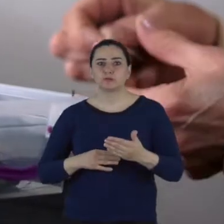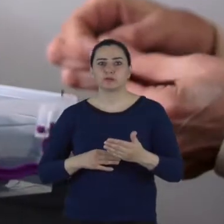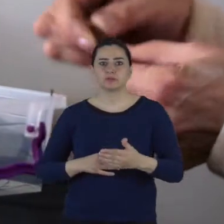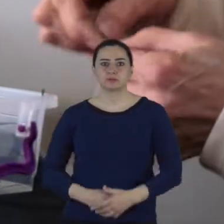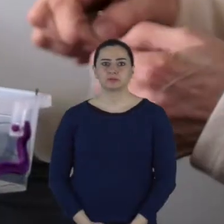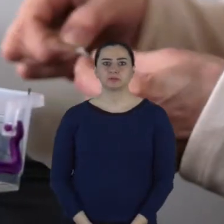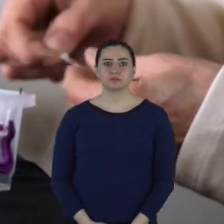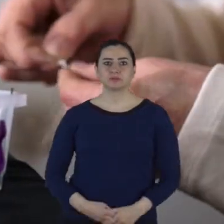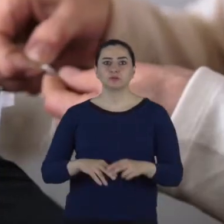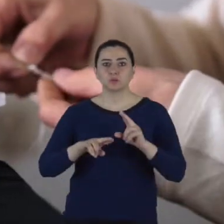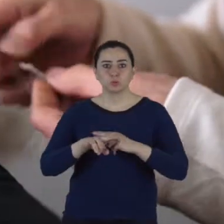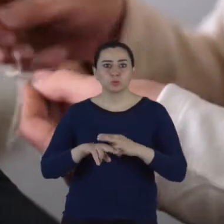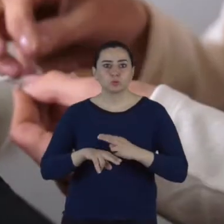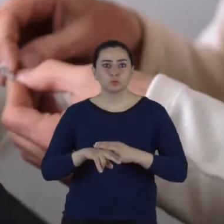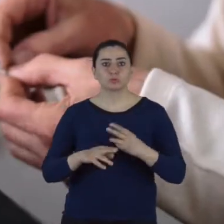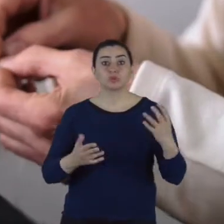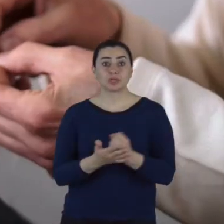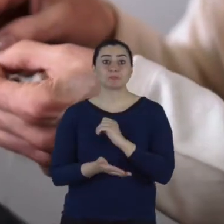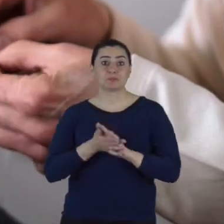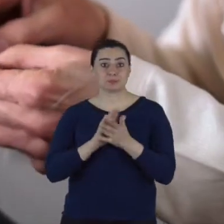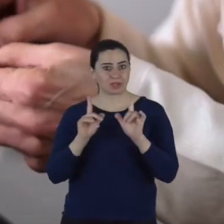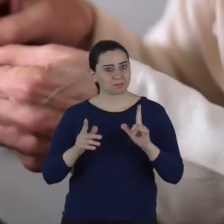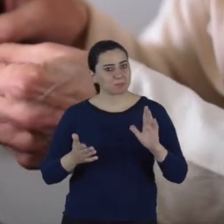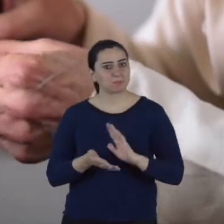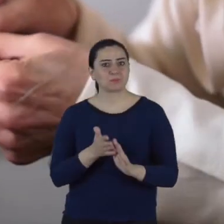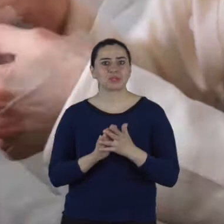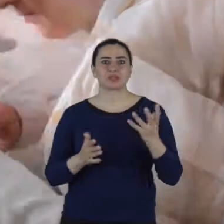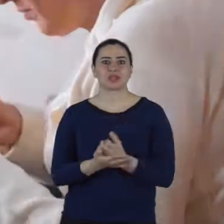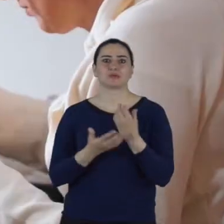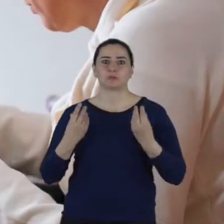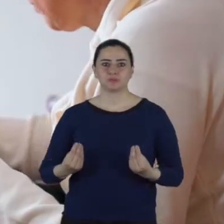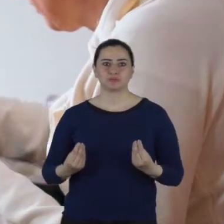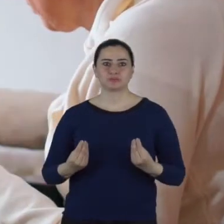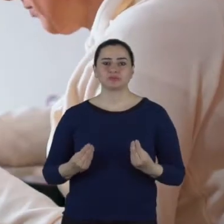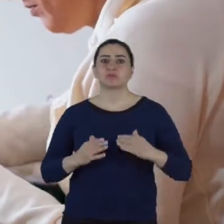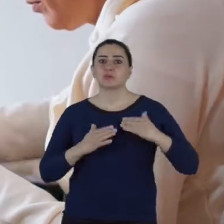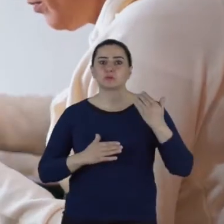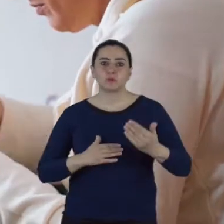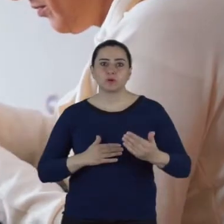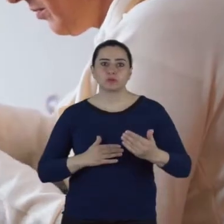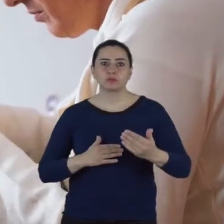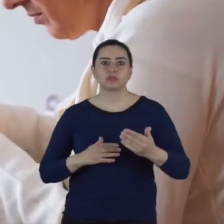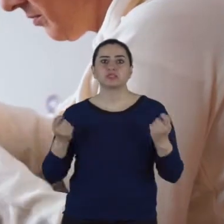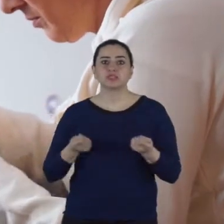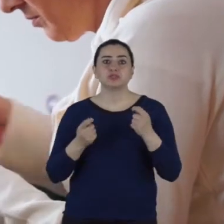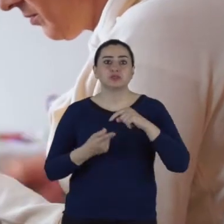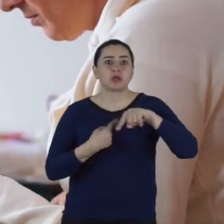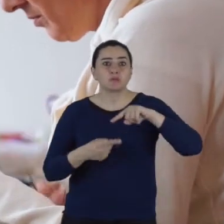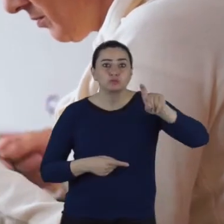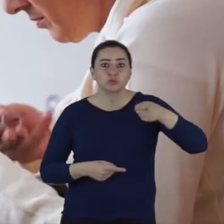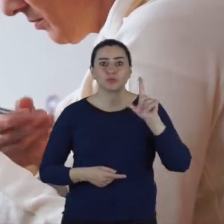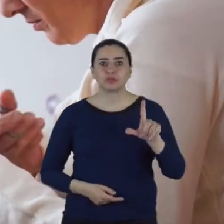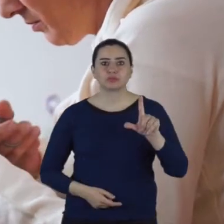Sonra kursu tabii başarıyla bitirmemiz gerekiyordu, onu yaptık. Ondan sonra iş